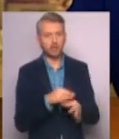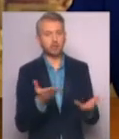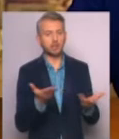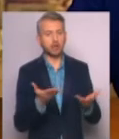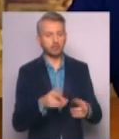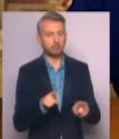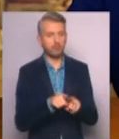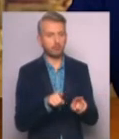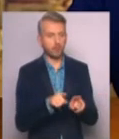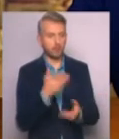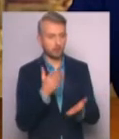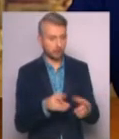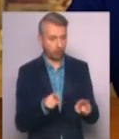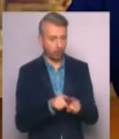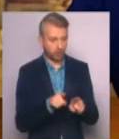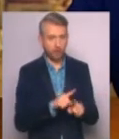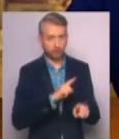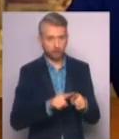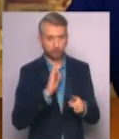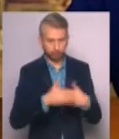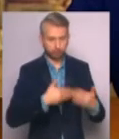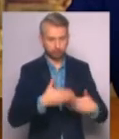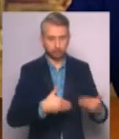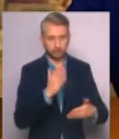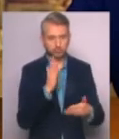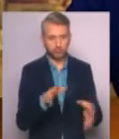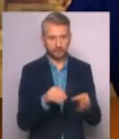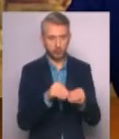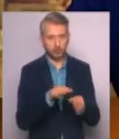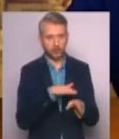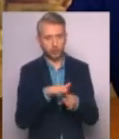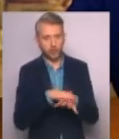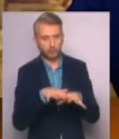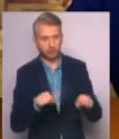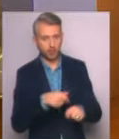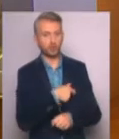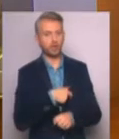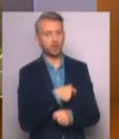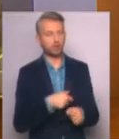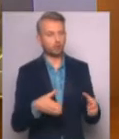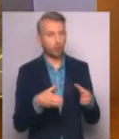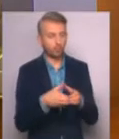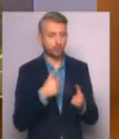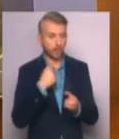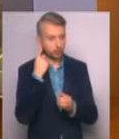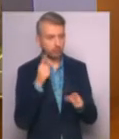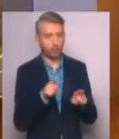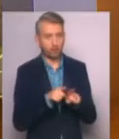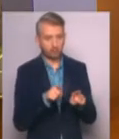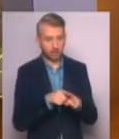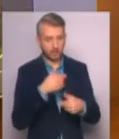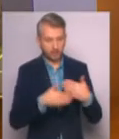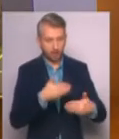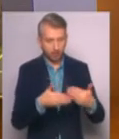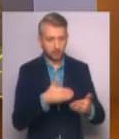такій динаміці, як зараз рухається місто, спільно з виконавчою владою, депутатським корпусом, я думаю, що така динаміка, такій динаміці